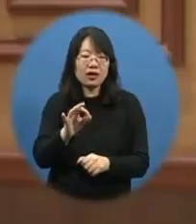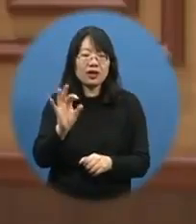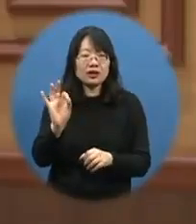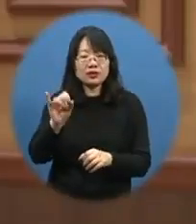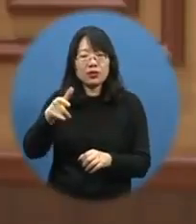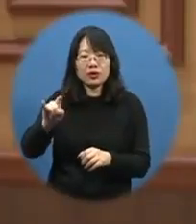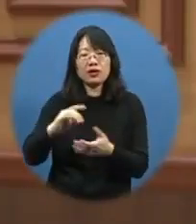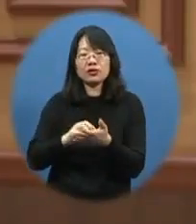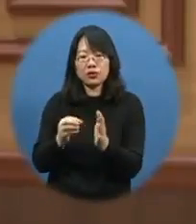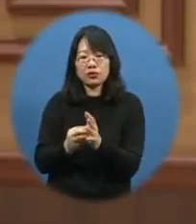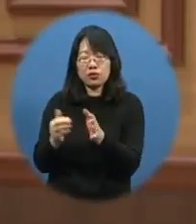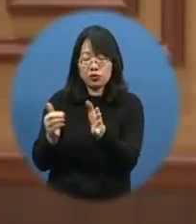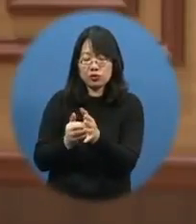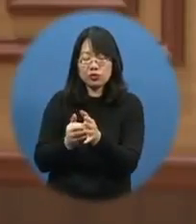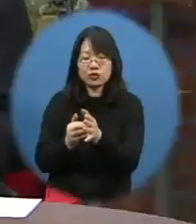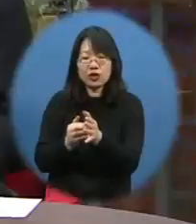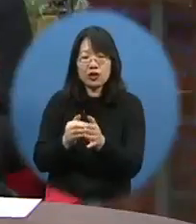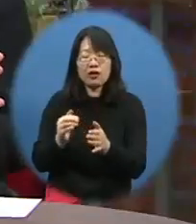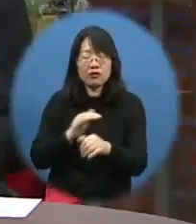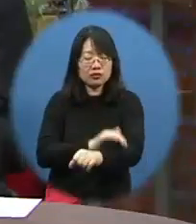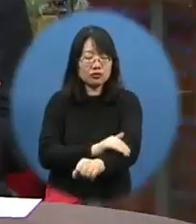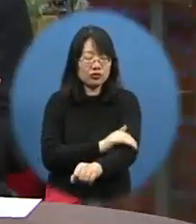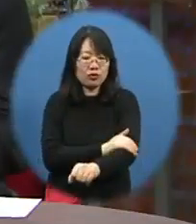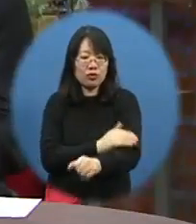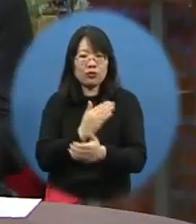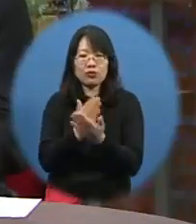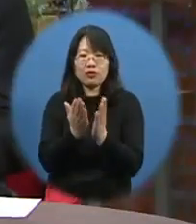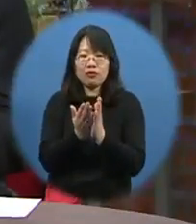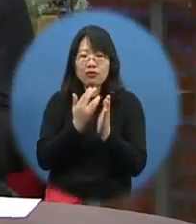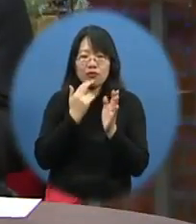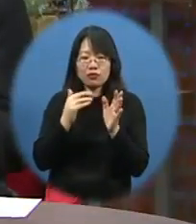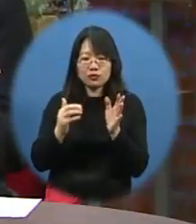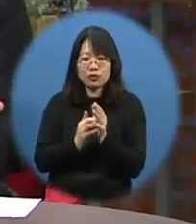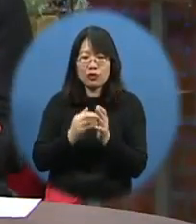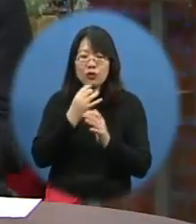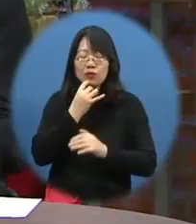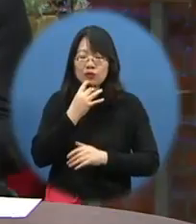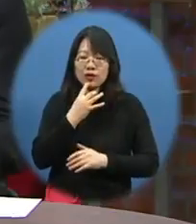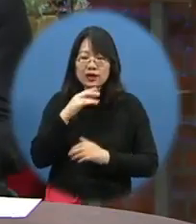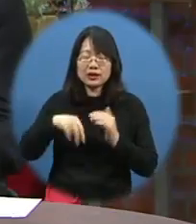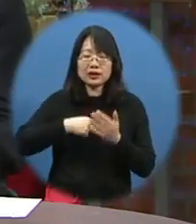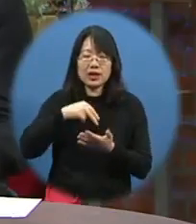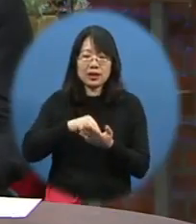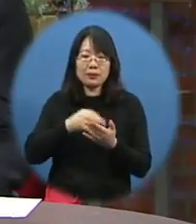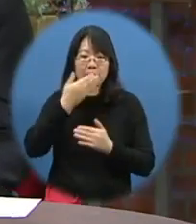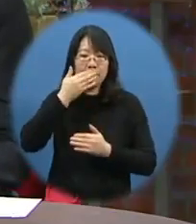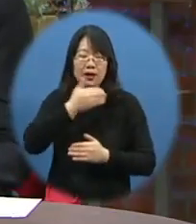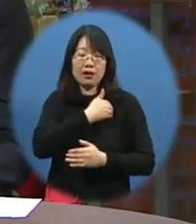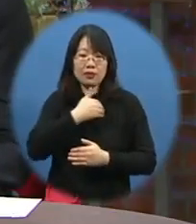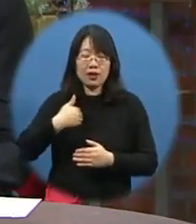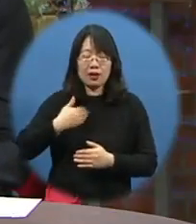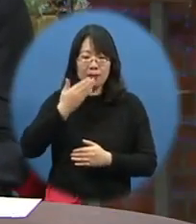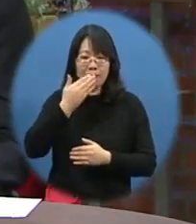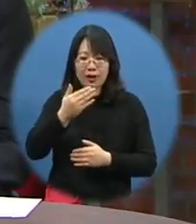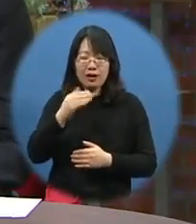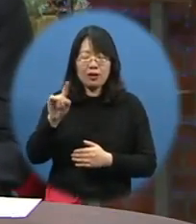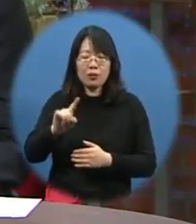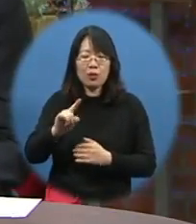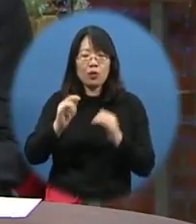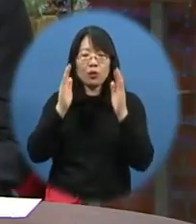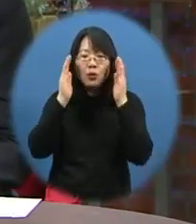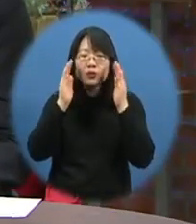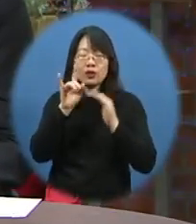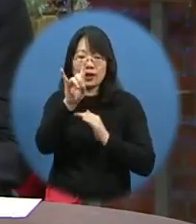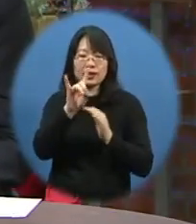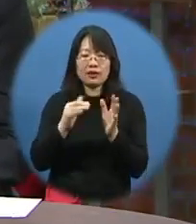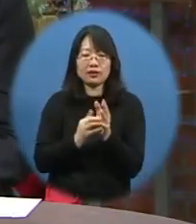개 정도였습니다. 맞아요, 맞아요. 그러니까 지복이 그렇게 다양하지 않았고, 그래서 유일하게 자립할 수 있는, 당당해질 수 있는 것이 사실